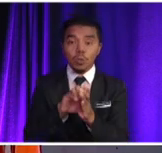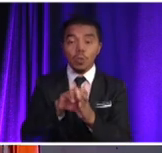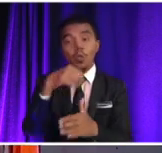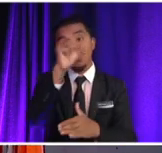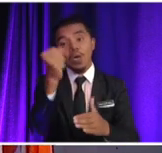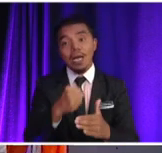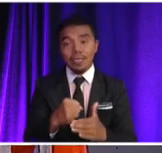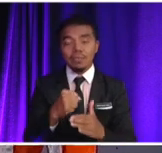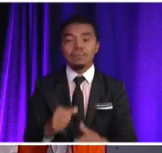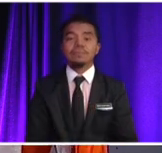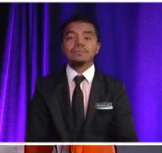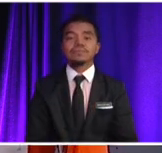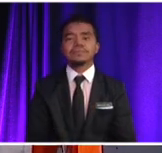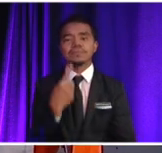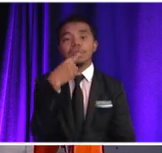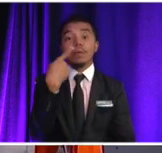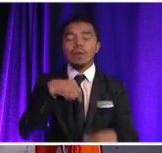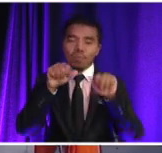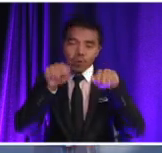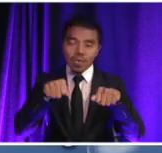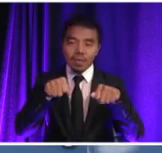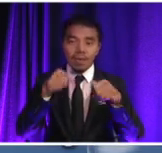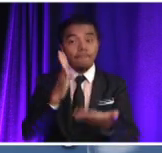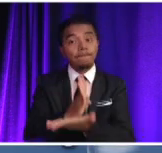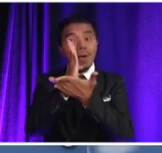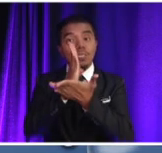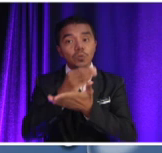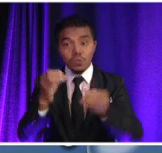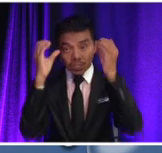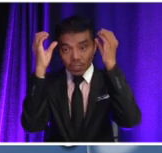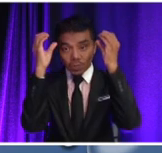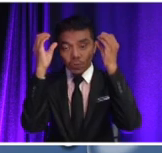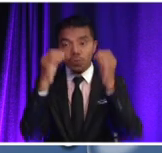Siapa yang boleh membantu Cikgu untuk menjawab soal ini